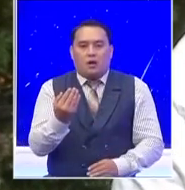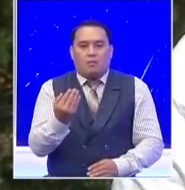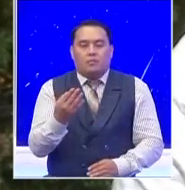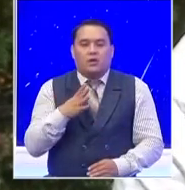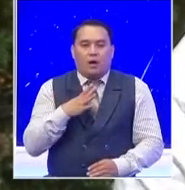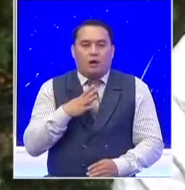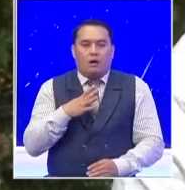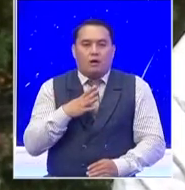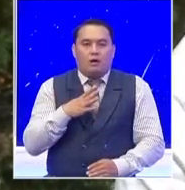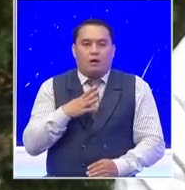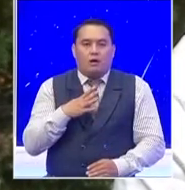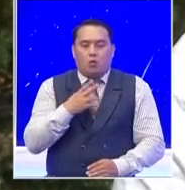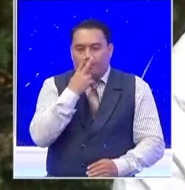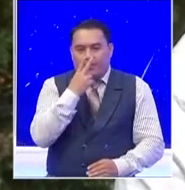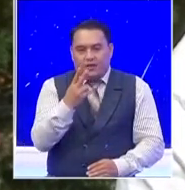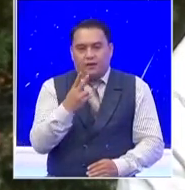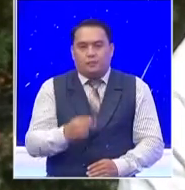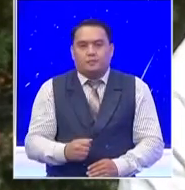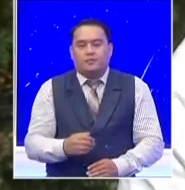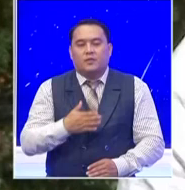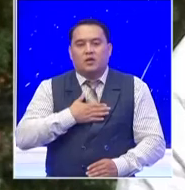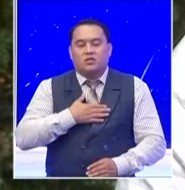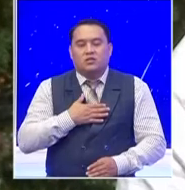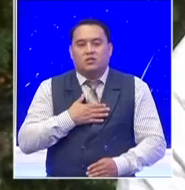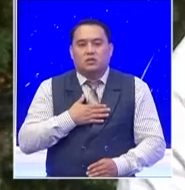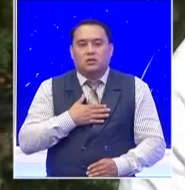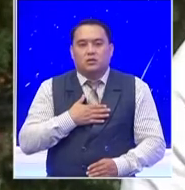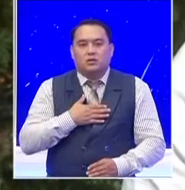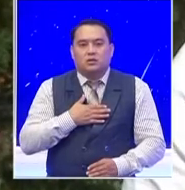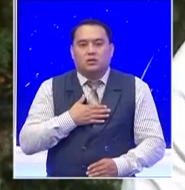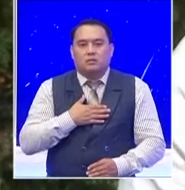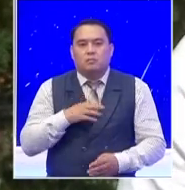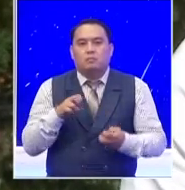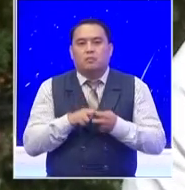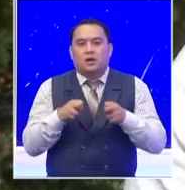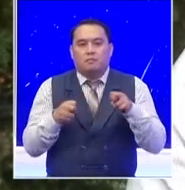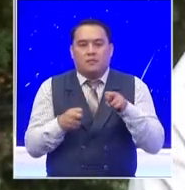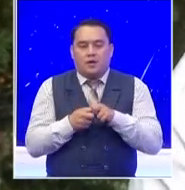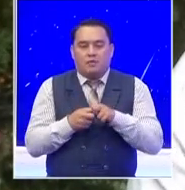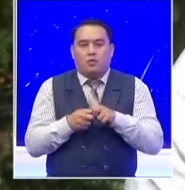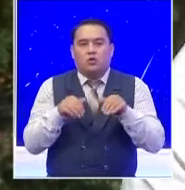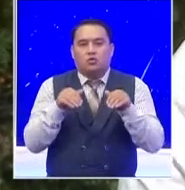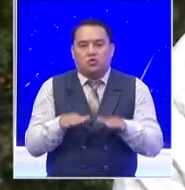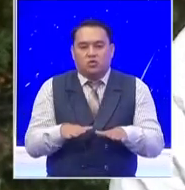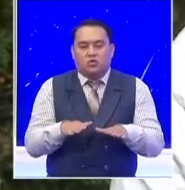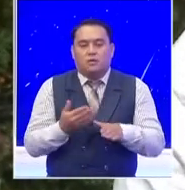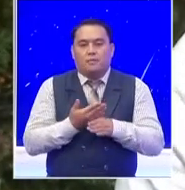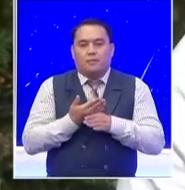она ее увидели. Вот там поднялась проблема, то, что она без жилья ходила,